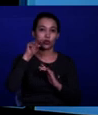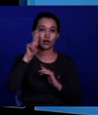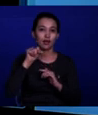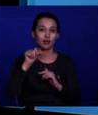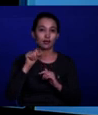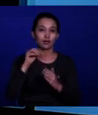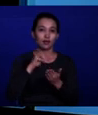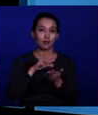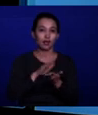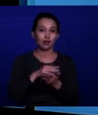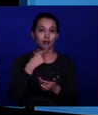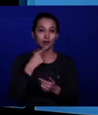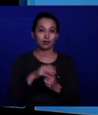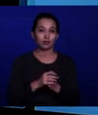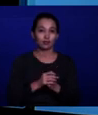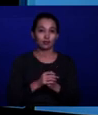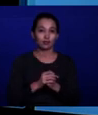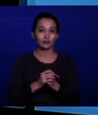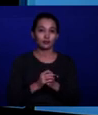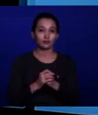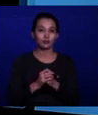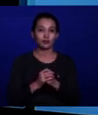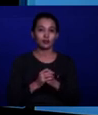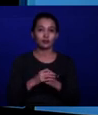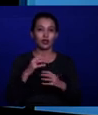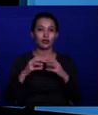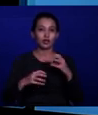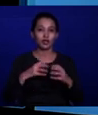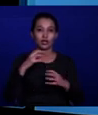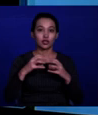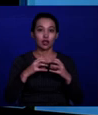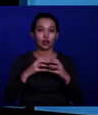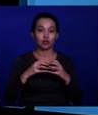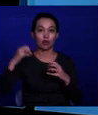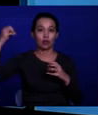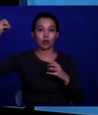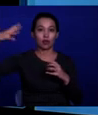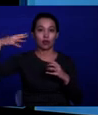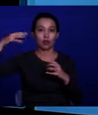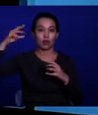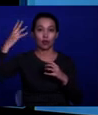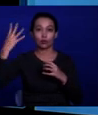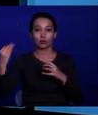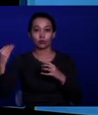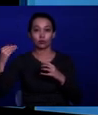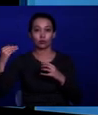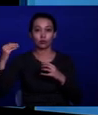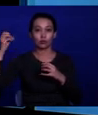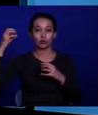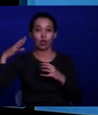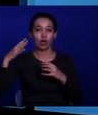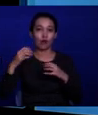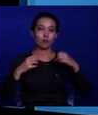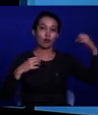ataladi. Yer sharining quyosh yoritib turgan tomoni kun, orqa tomoni tun bo'ladi. O'z